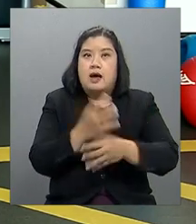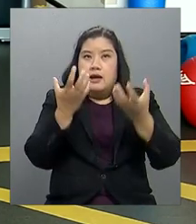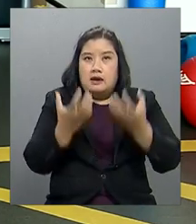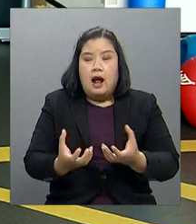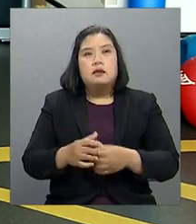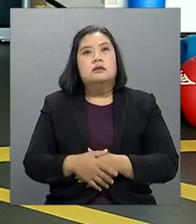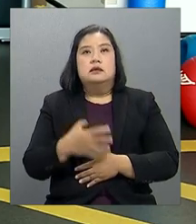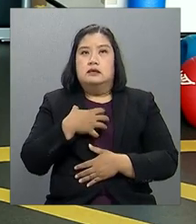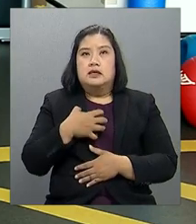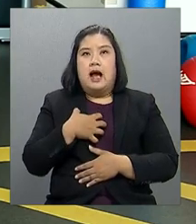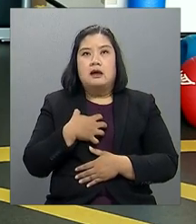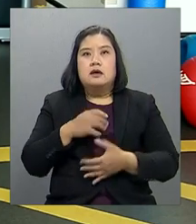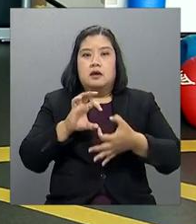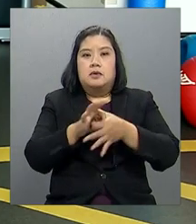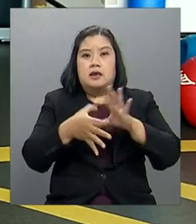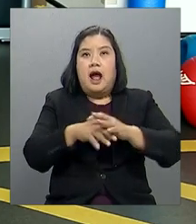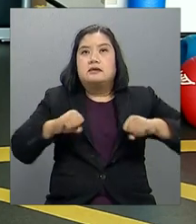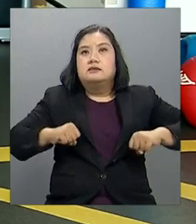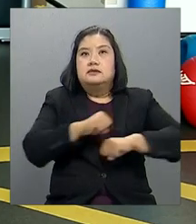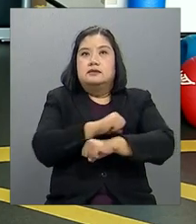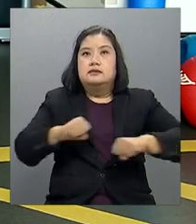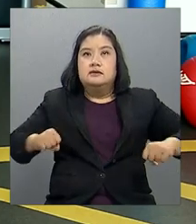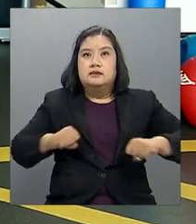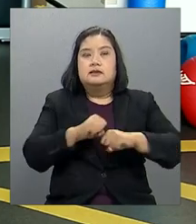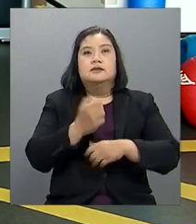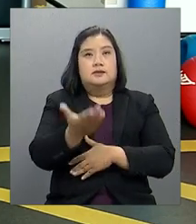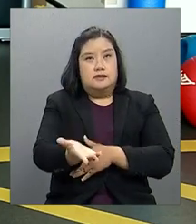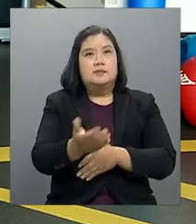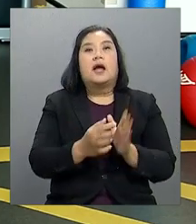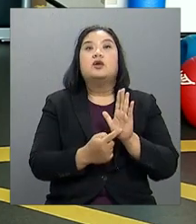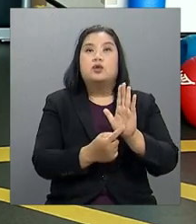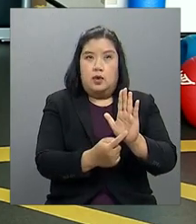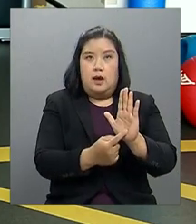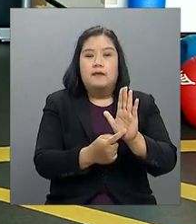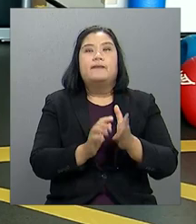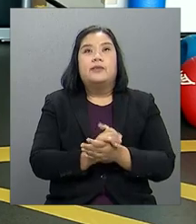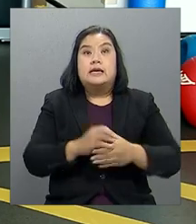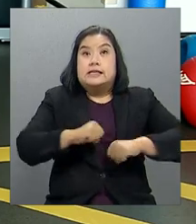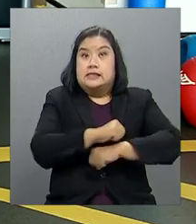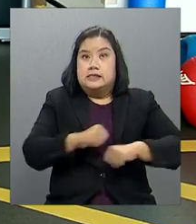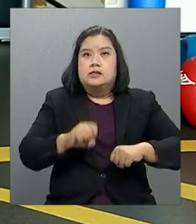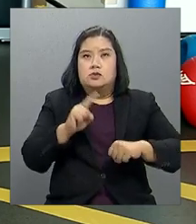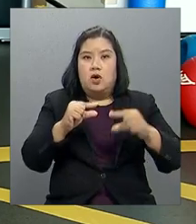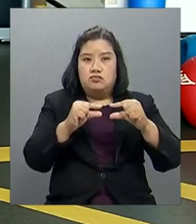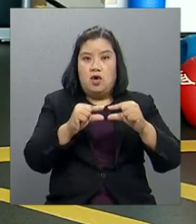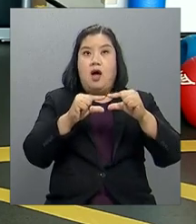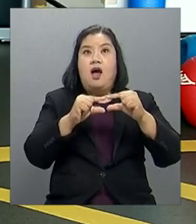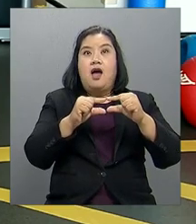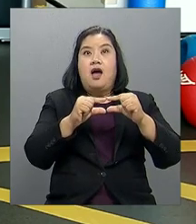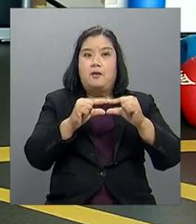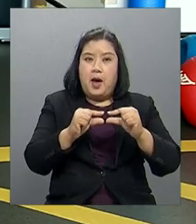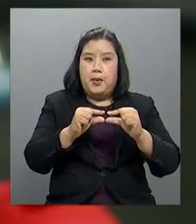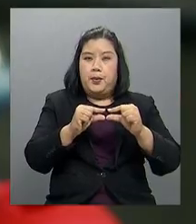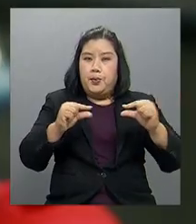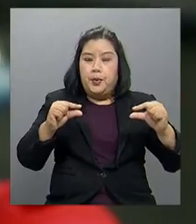ได้ค่ะนะคะยางเนี่ยก็จะมีความหนาแตกต่างกันไปนะคะอันนี้ผู้ป่